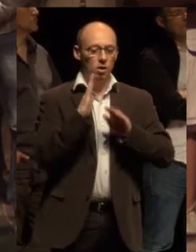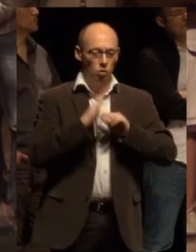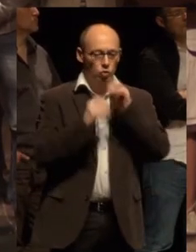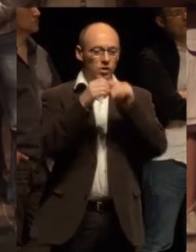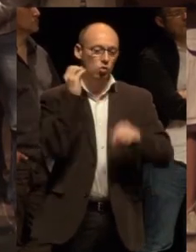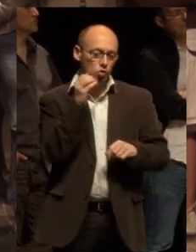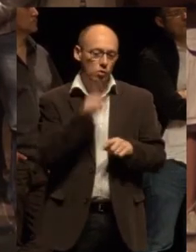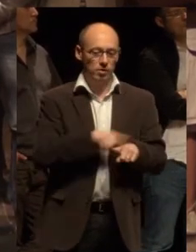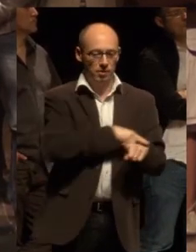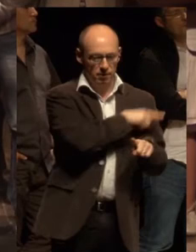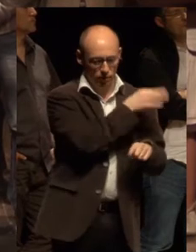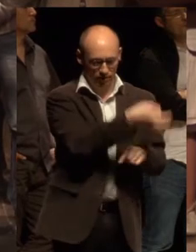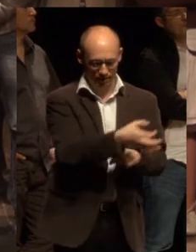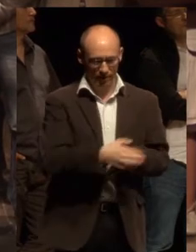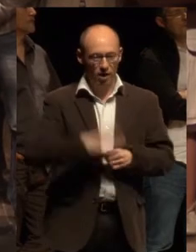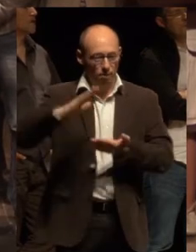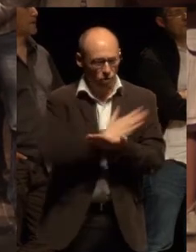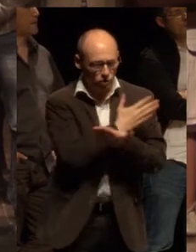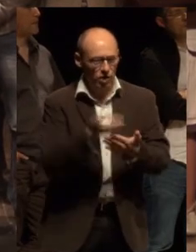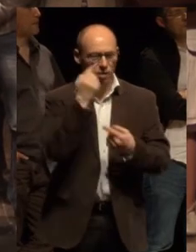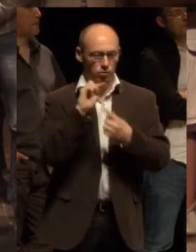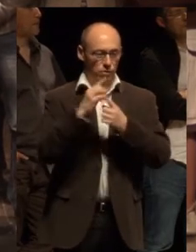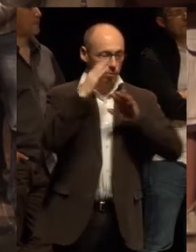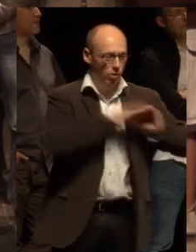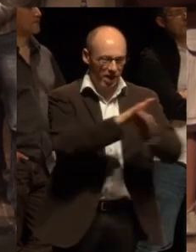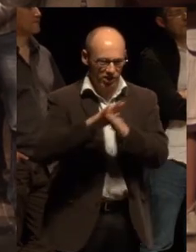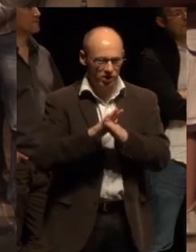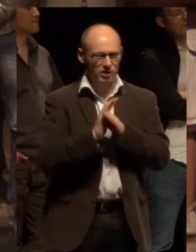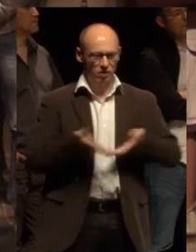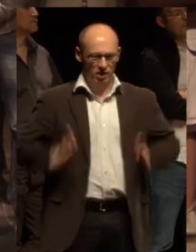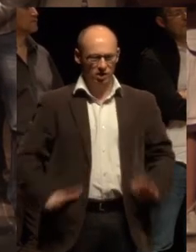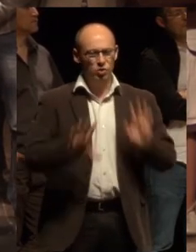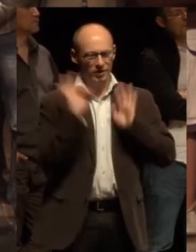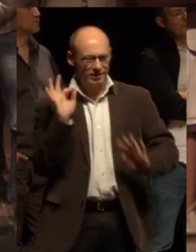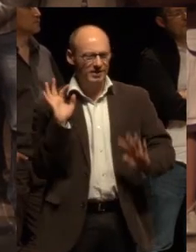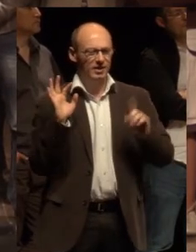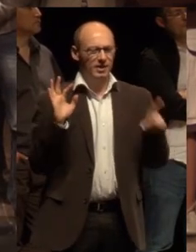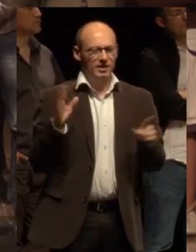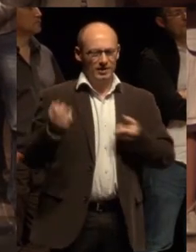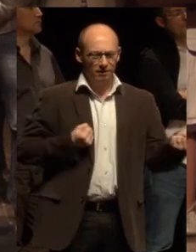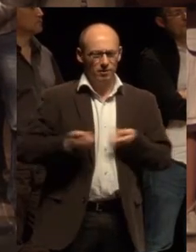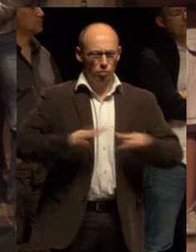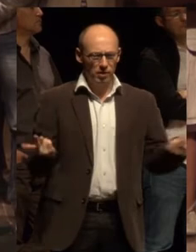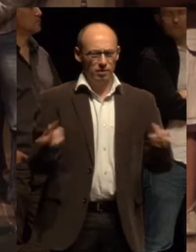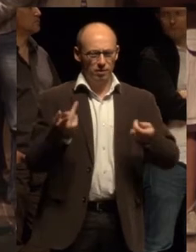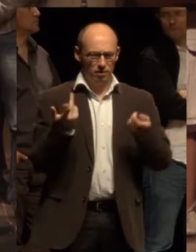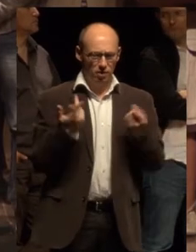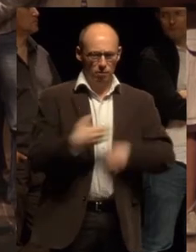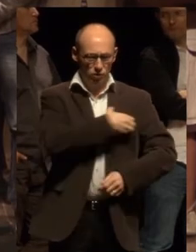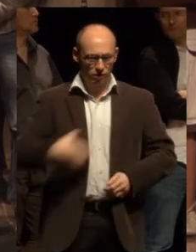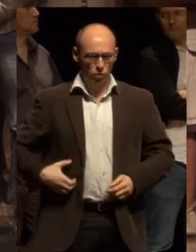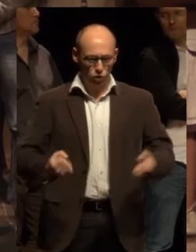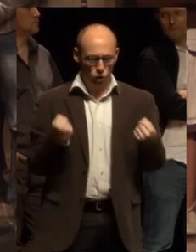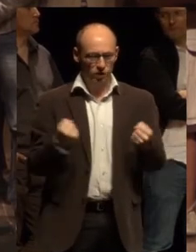quotidien. Un projet qui veut protéger, c'est aussi un projet qui fait le choix des services publics municipaux,